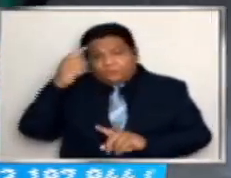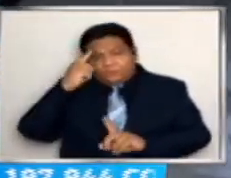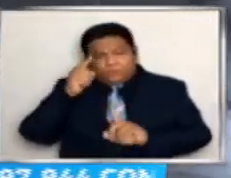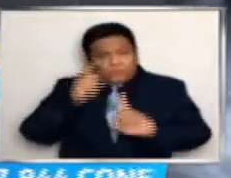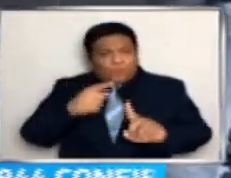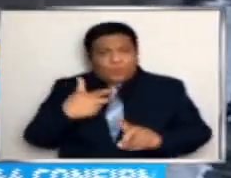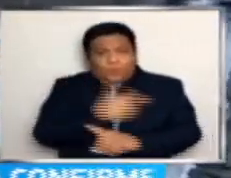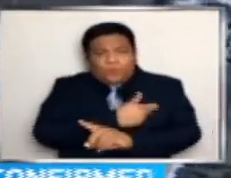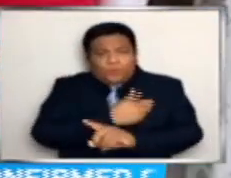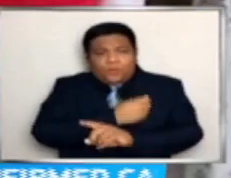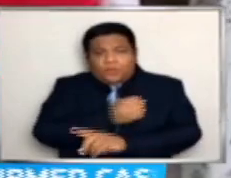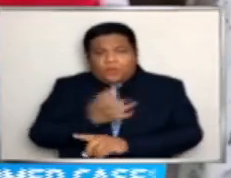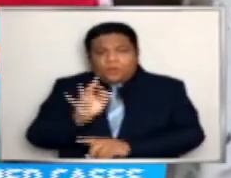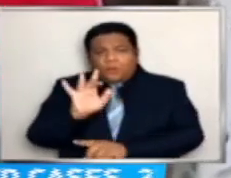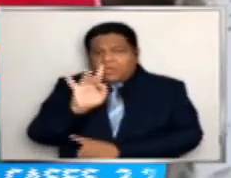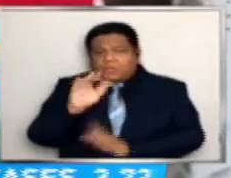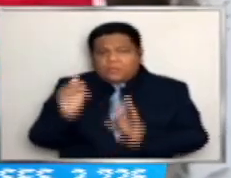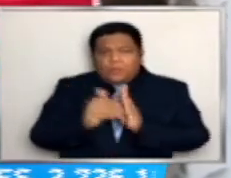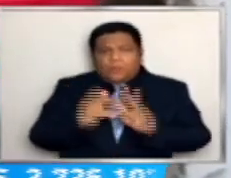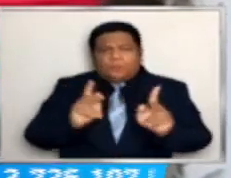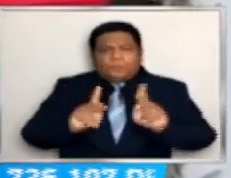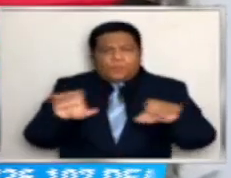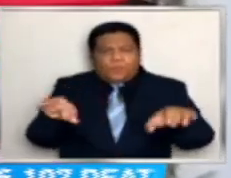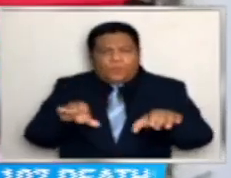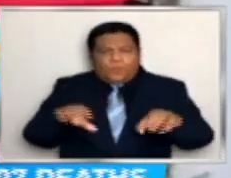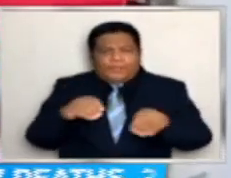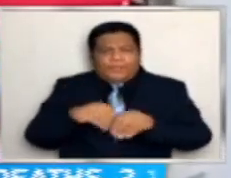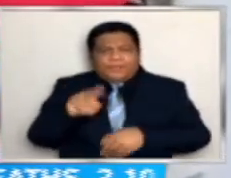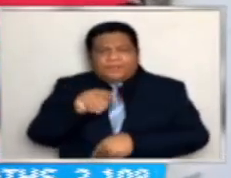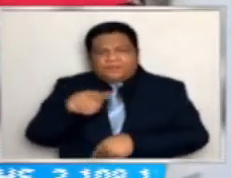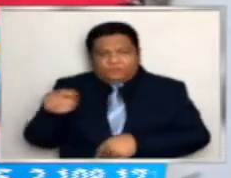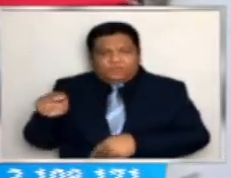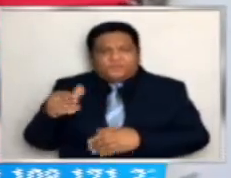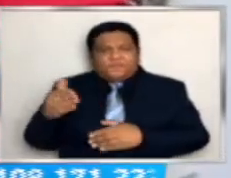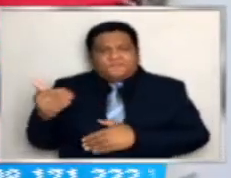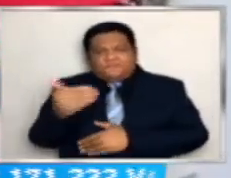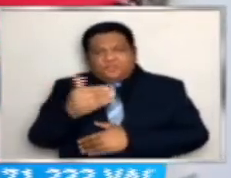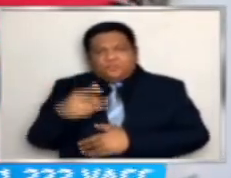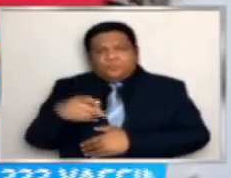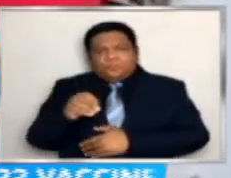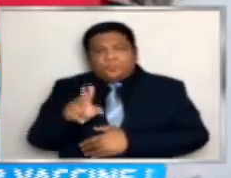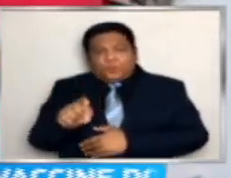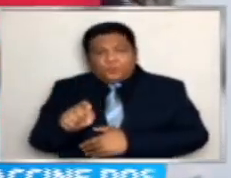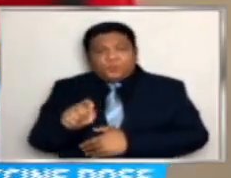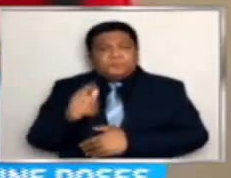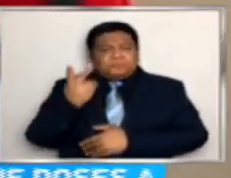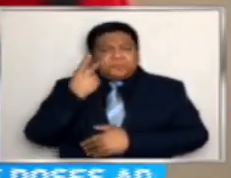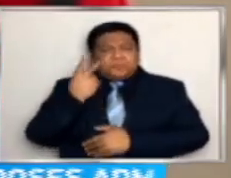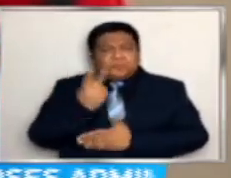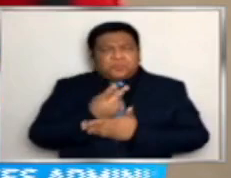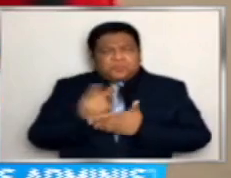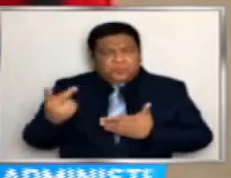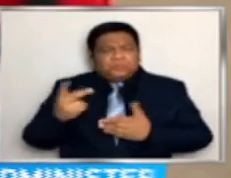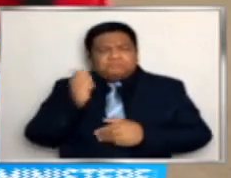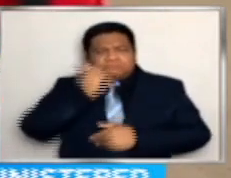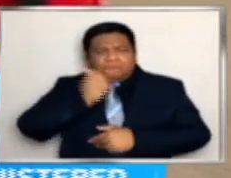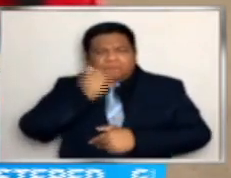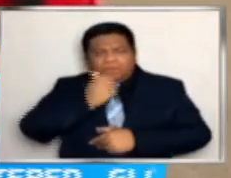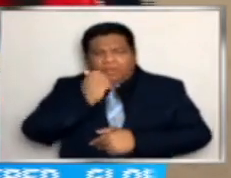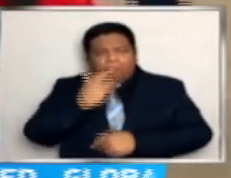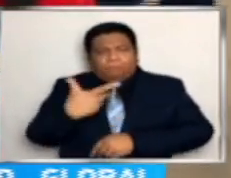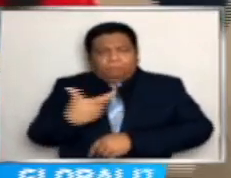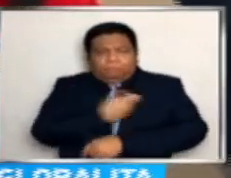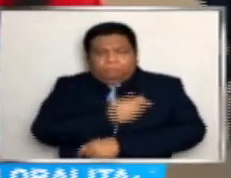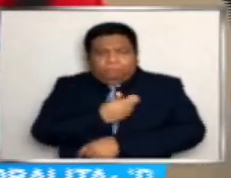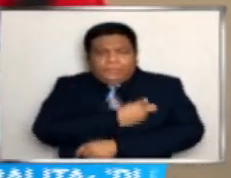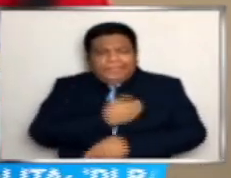mga manggagawa na nagtatrabaho sa Navotas Peace Port. 2 linggo umano tatagal ang araw-araw na pagbabakuna nila rito sa Navotas Peace